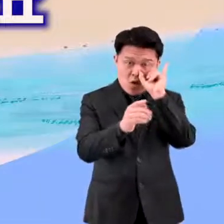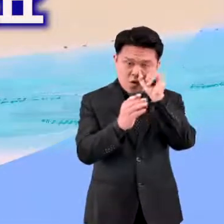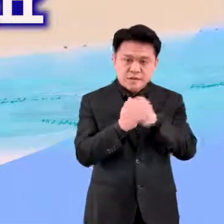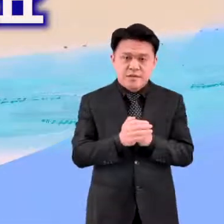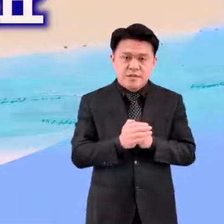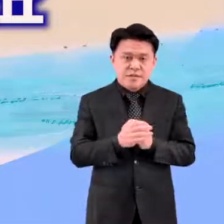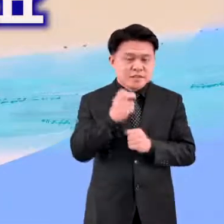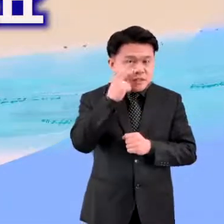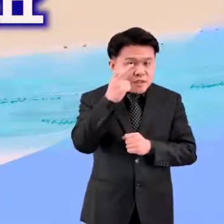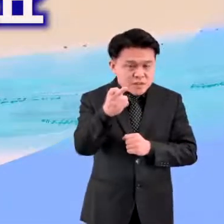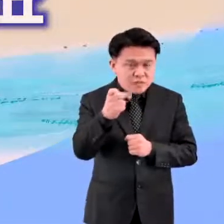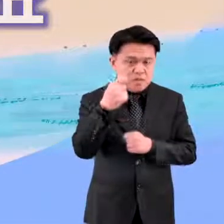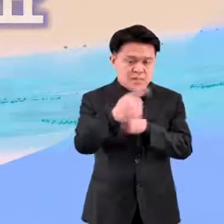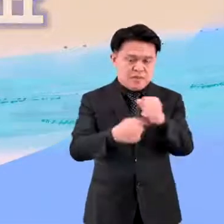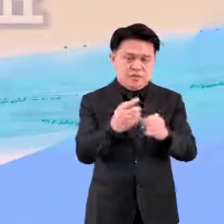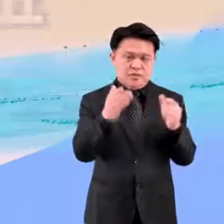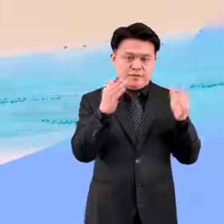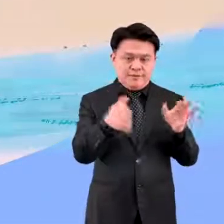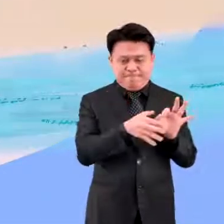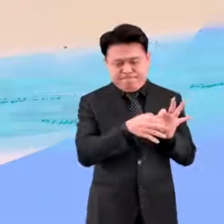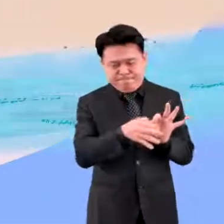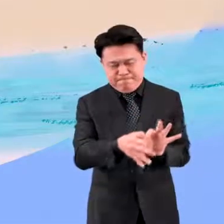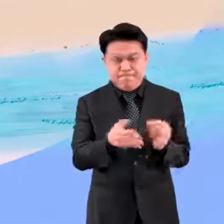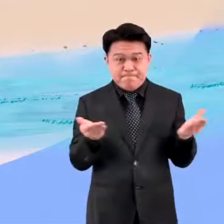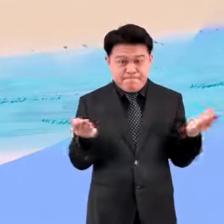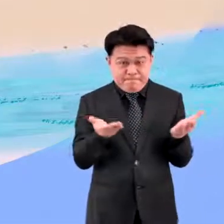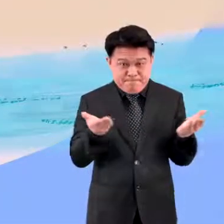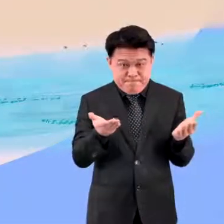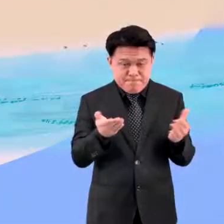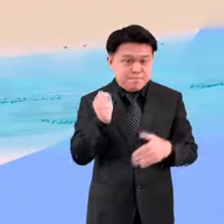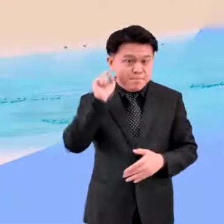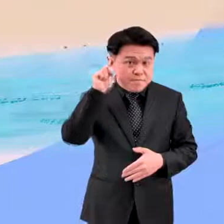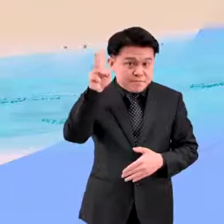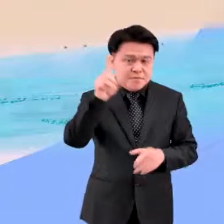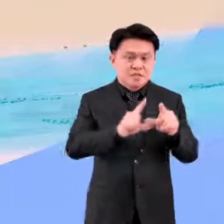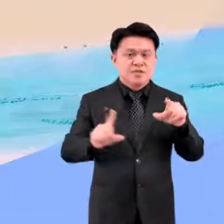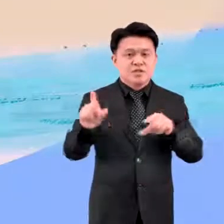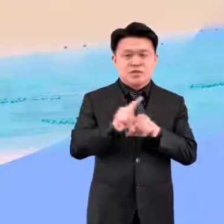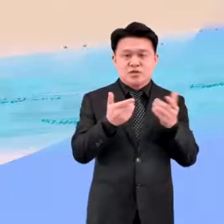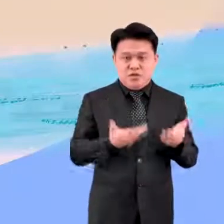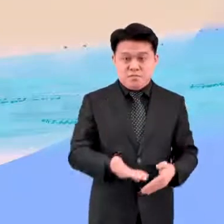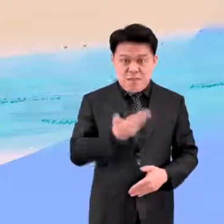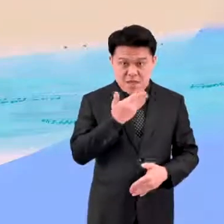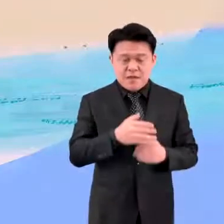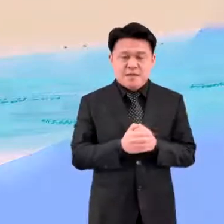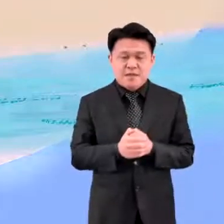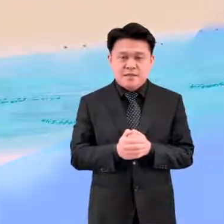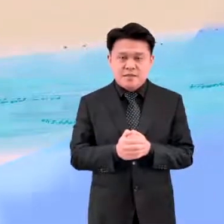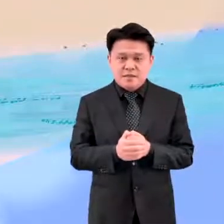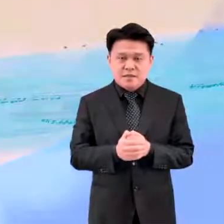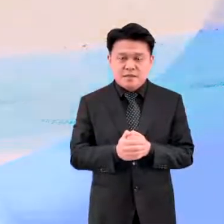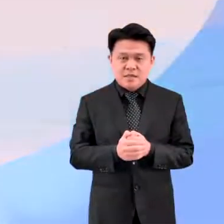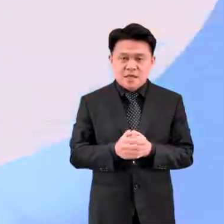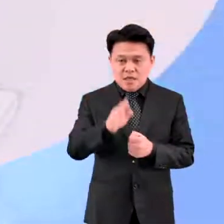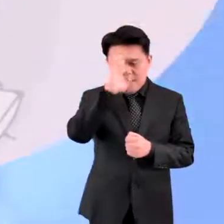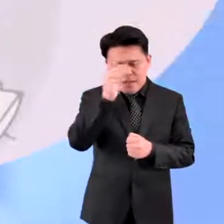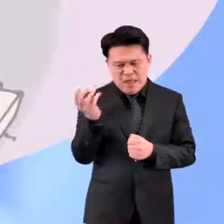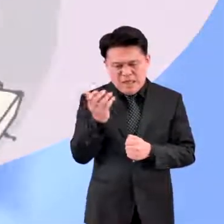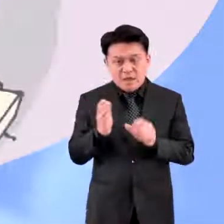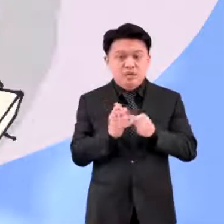달에 한 번 있는데 12개월인 1년 동안 꾸준히 일하면 3일의 연가를 더 쓸 수